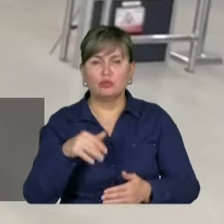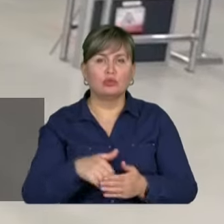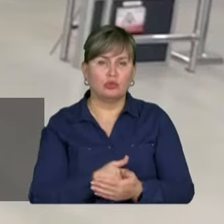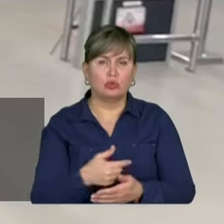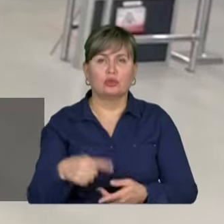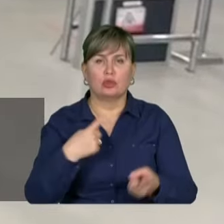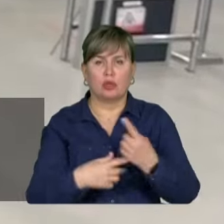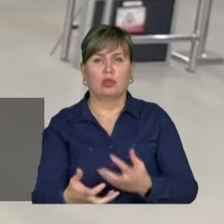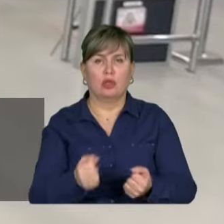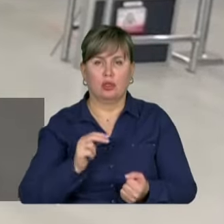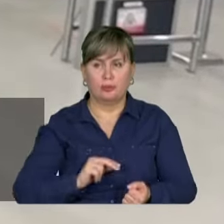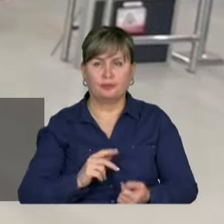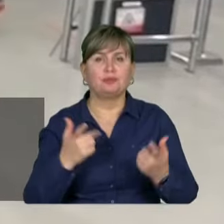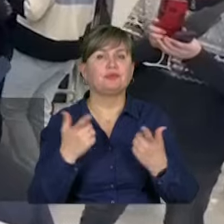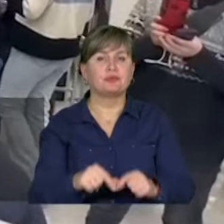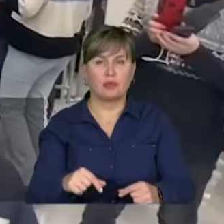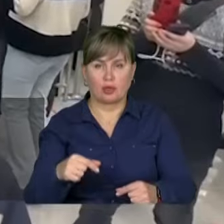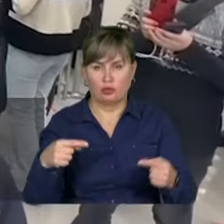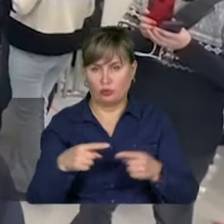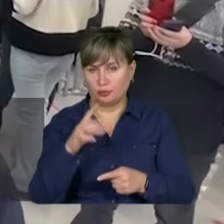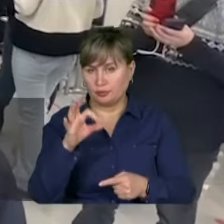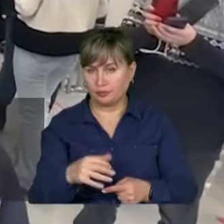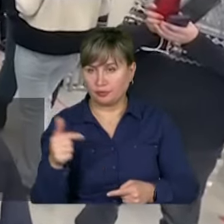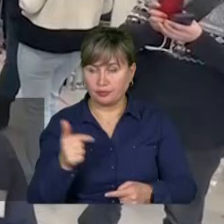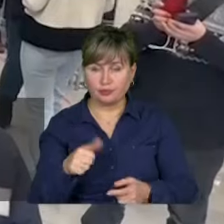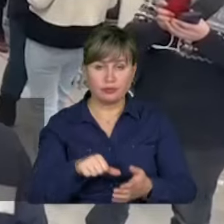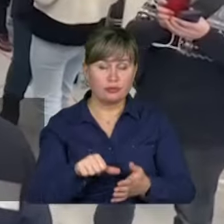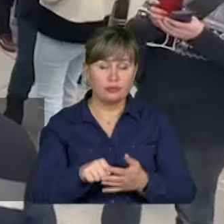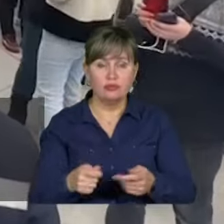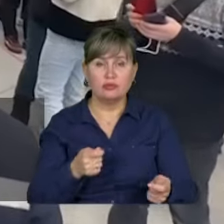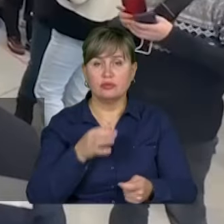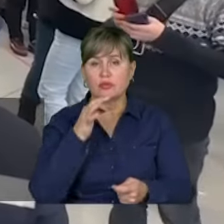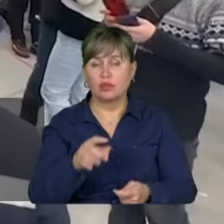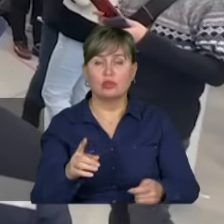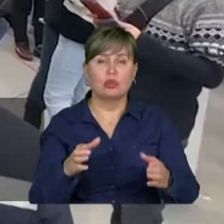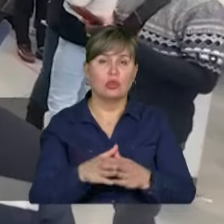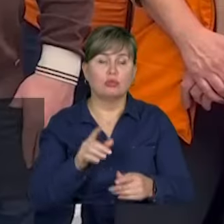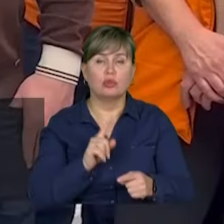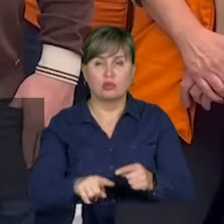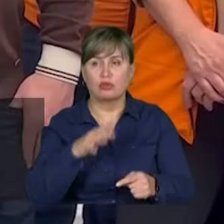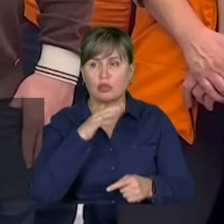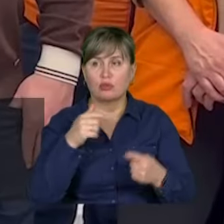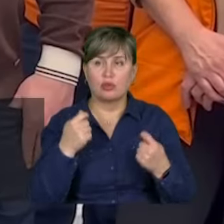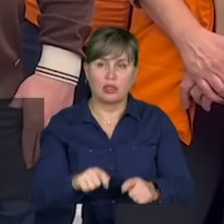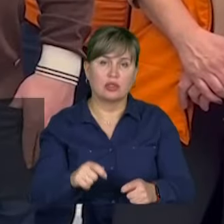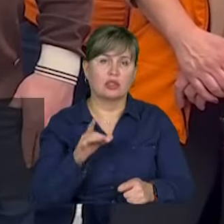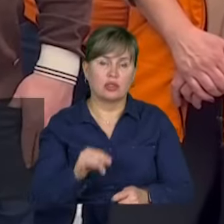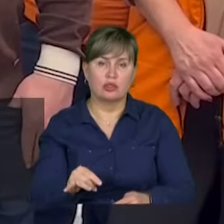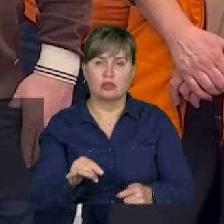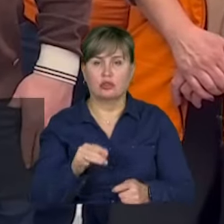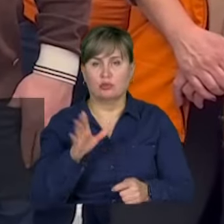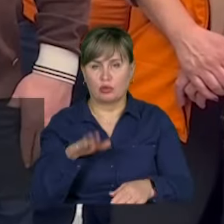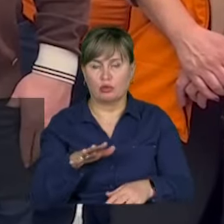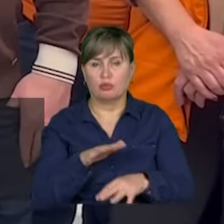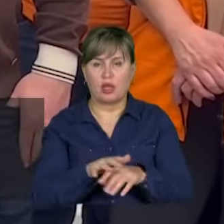всех возьмет на работу. Но где гарантия? Представитель администрации сообщил, что компанию в скором времени продадут, и тогда счета снова